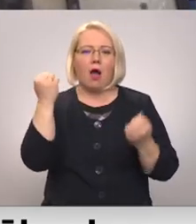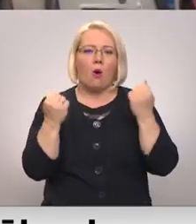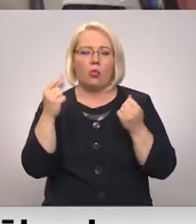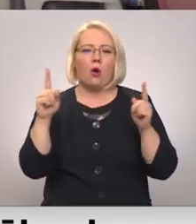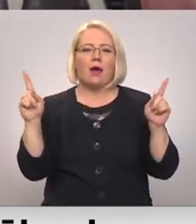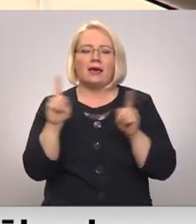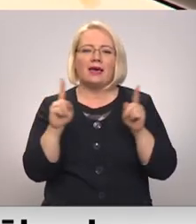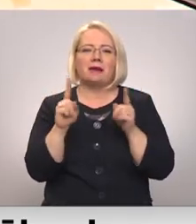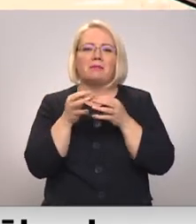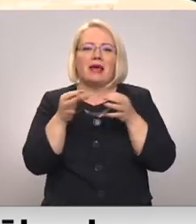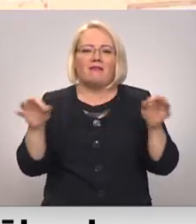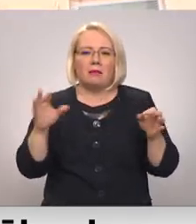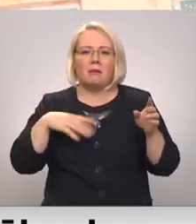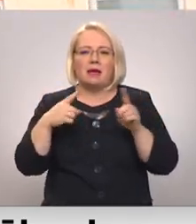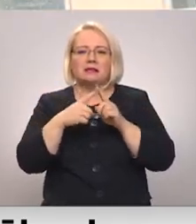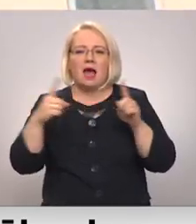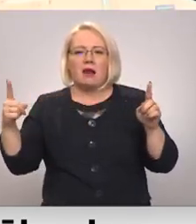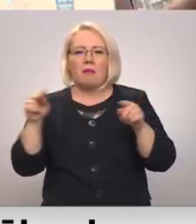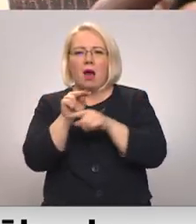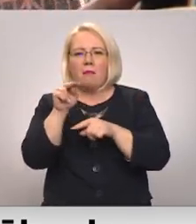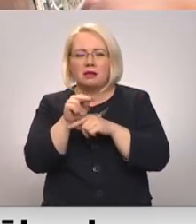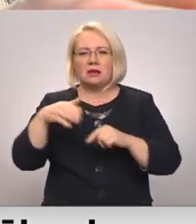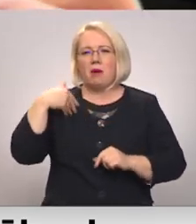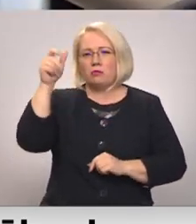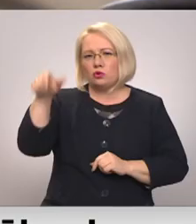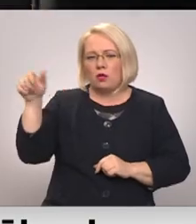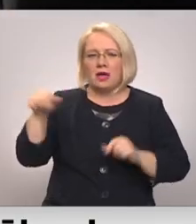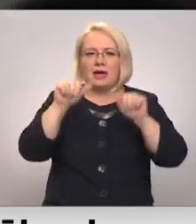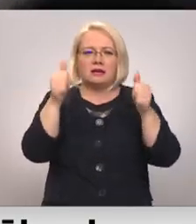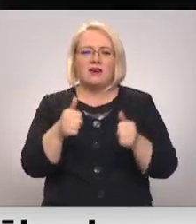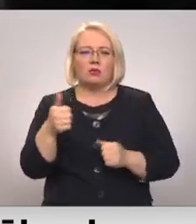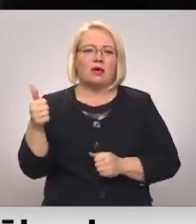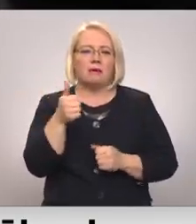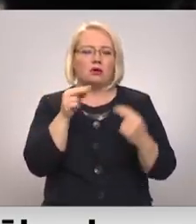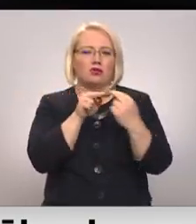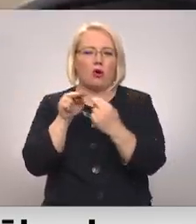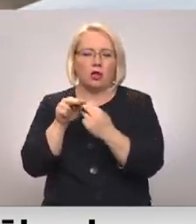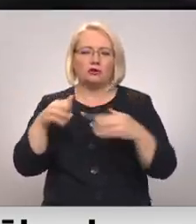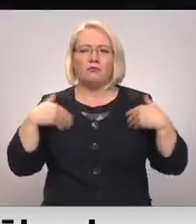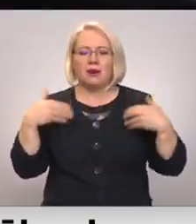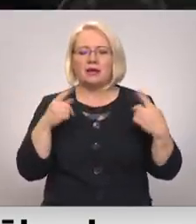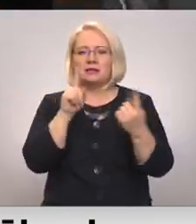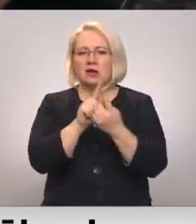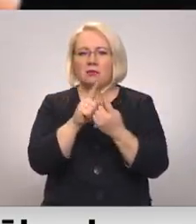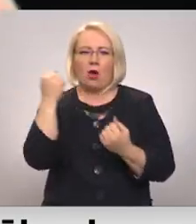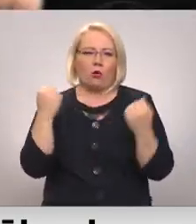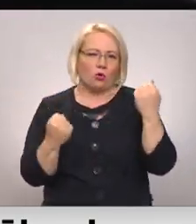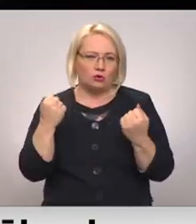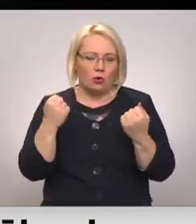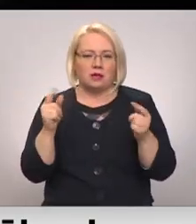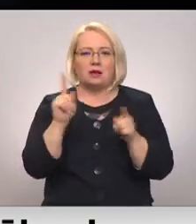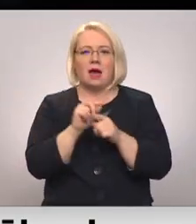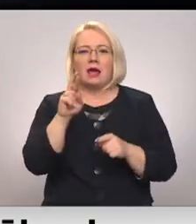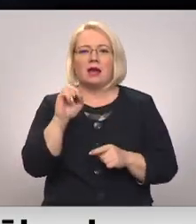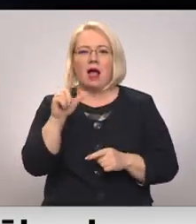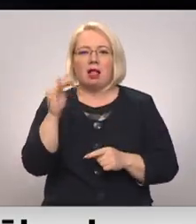mobilitātes brīvība. Pēc garajām apmācībām ar audzēkņiem izveidojas īpašs kontakts un ir patiesas prieks tos satikt pie autostūras. Arī Ralfs,